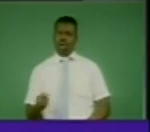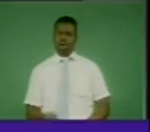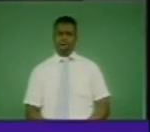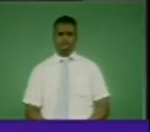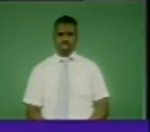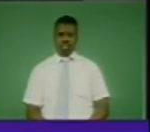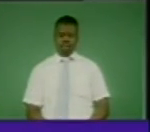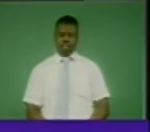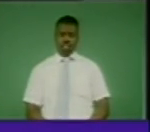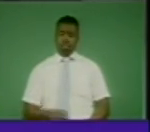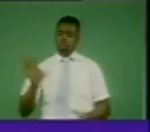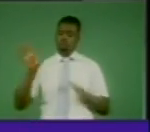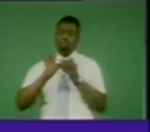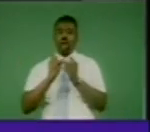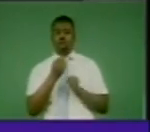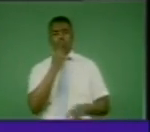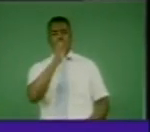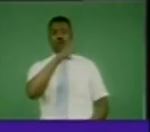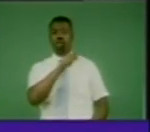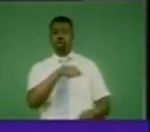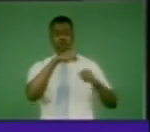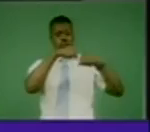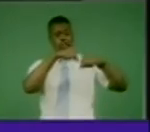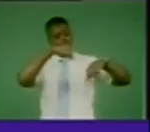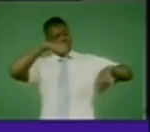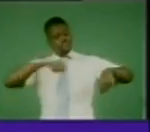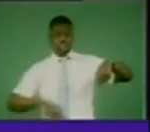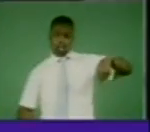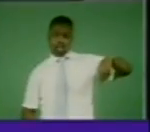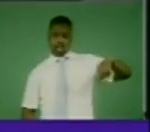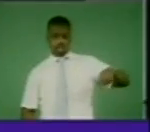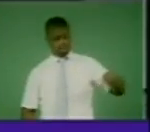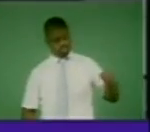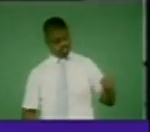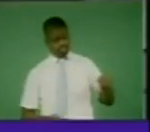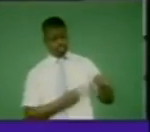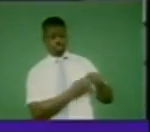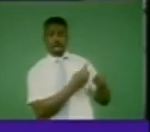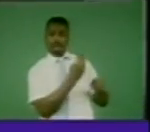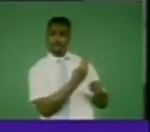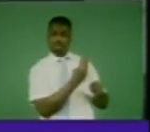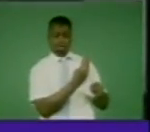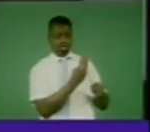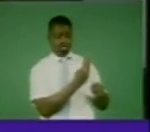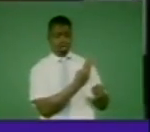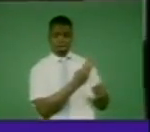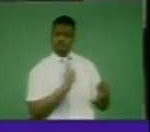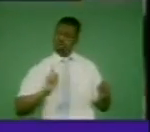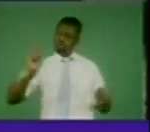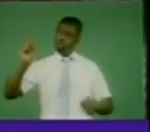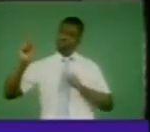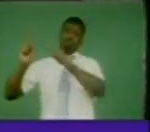Jumla ya kura za ndio, kura ya chini ilikuwa ni 333 na kura ya juu ilikuwa ni